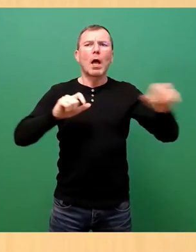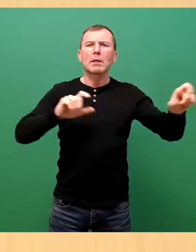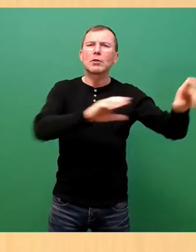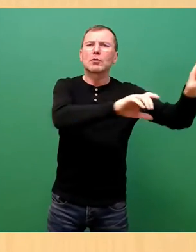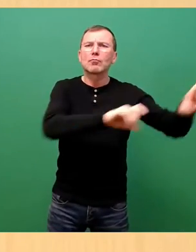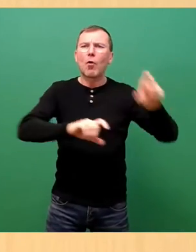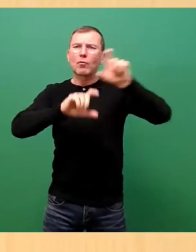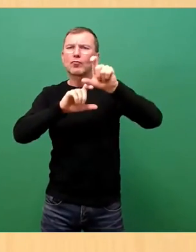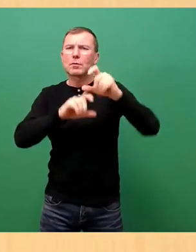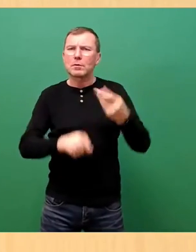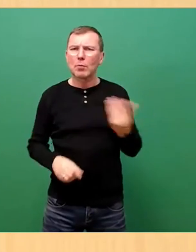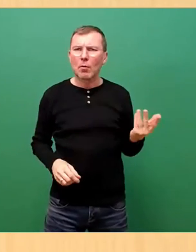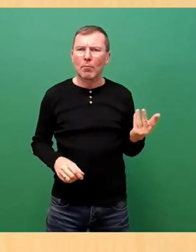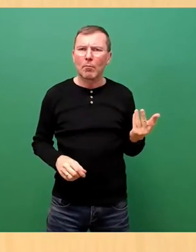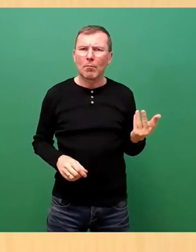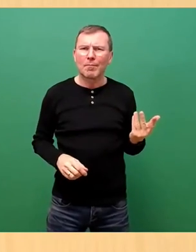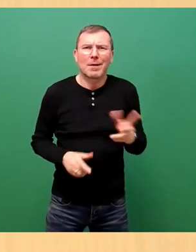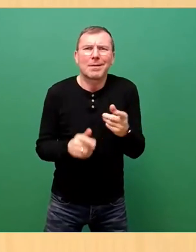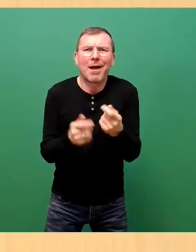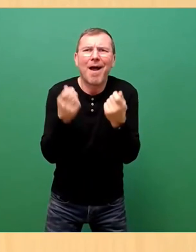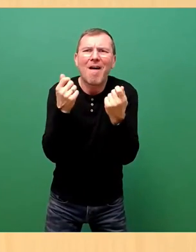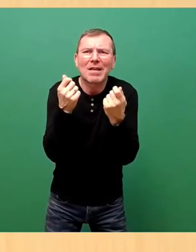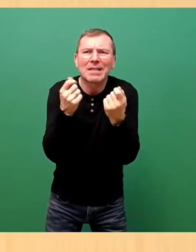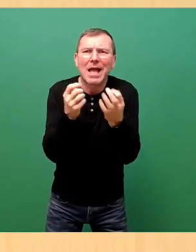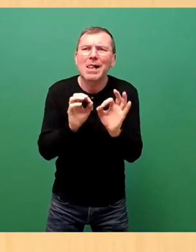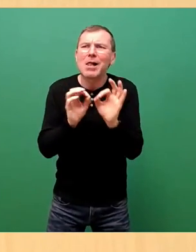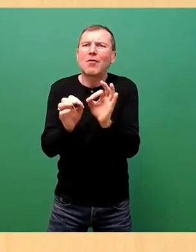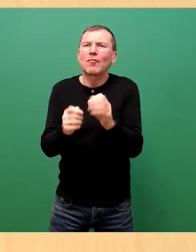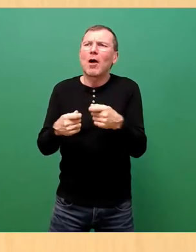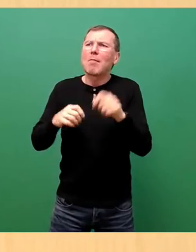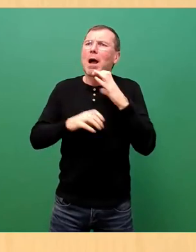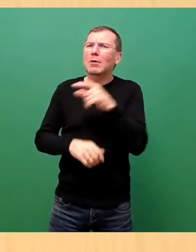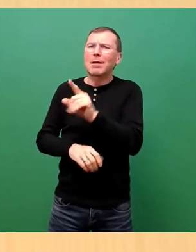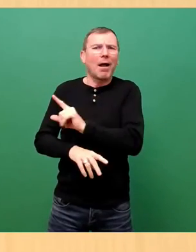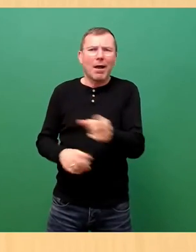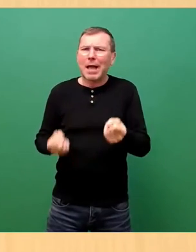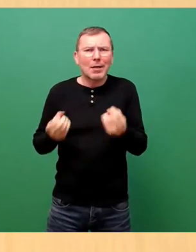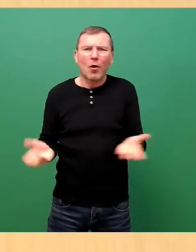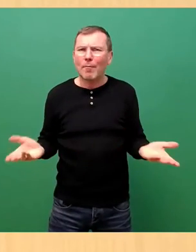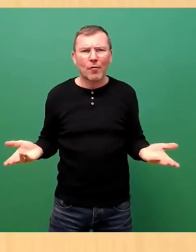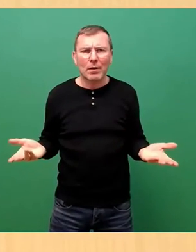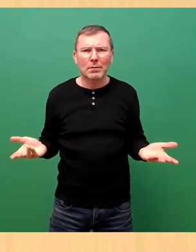Also finanziell ist dies gar kein Opfer. Gerade das sächsische Modell hätte